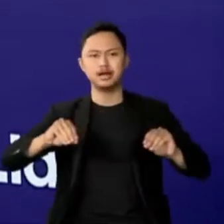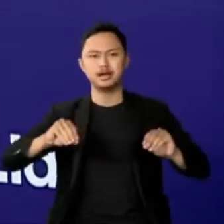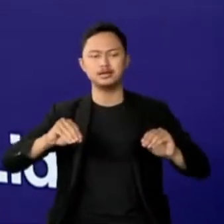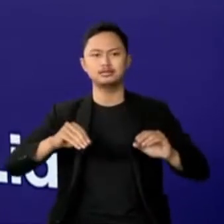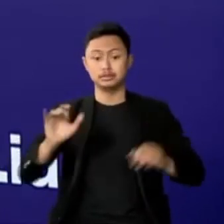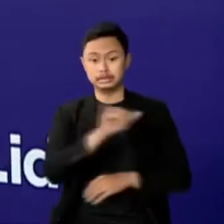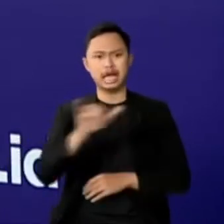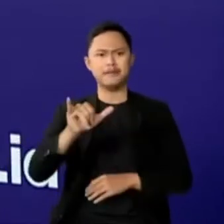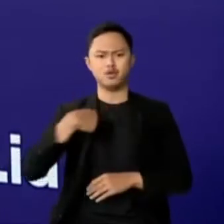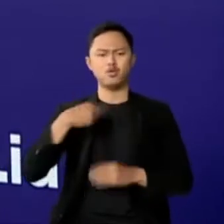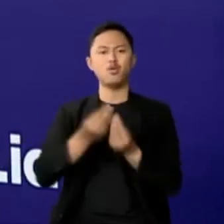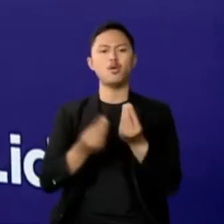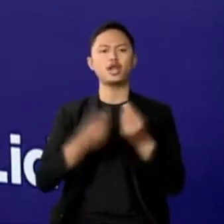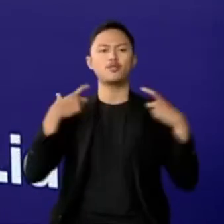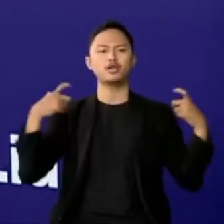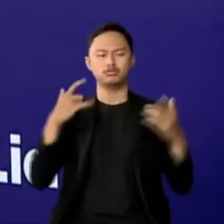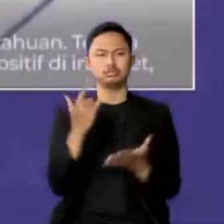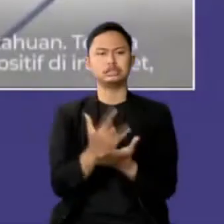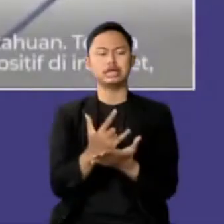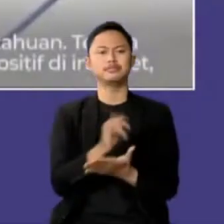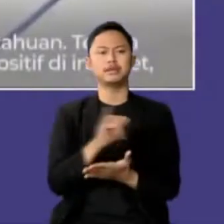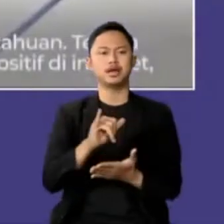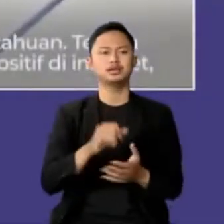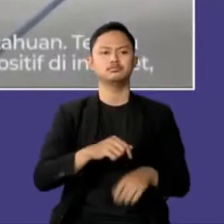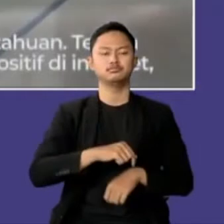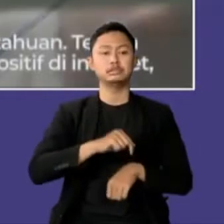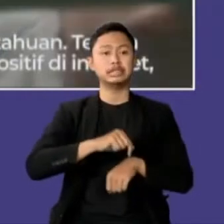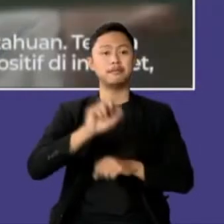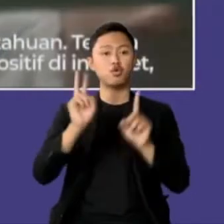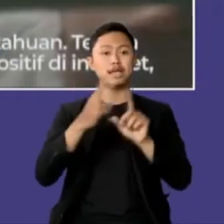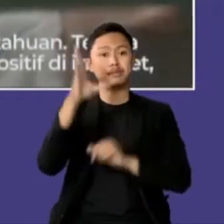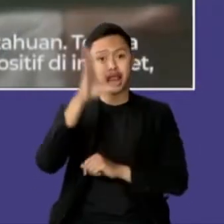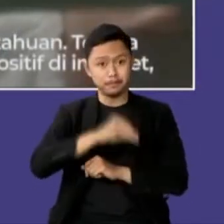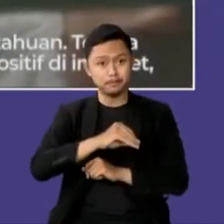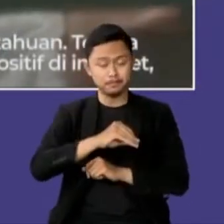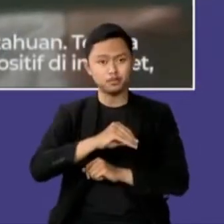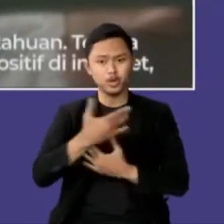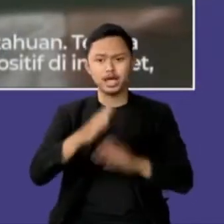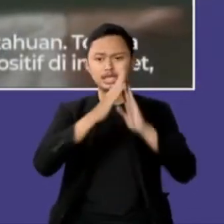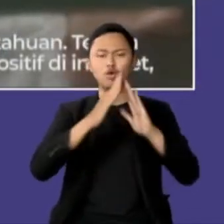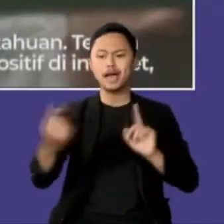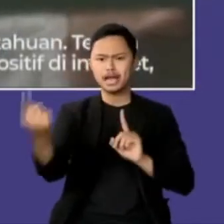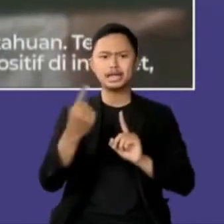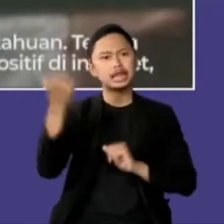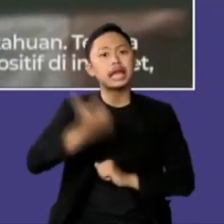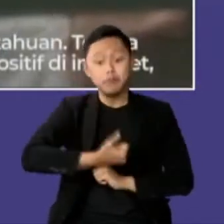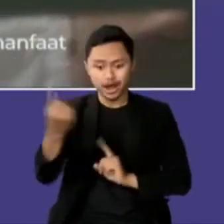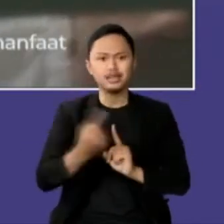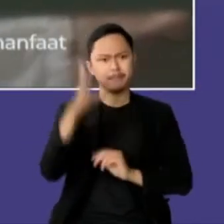jadi setiap dari Wagub juga begitu biasa saya pulang jam 12.00 tampil rumah terima tamu lagi sampai jam 02.00 03.00 udah biasa saya